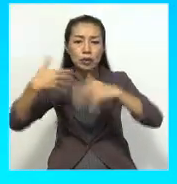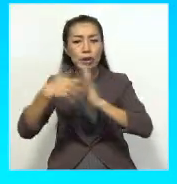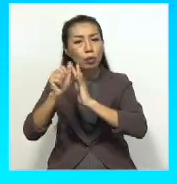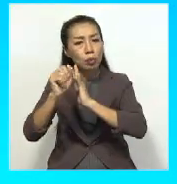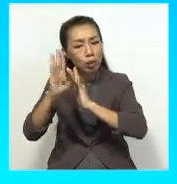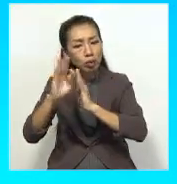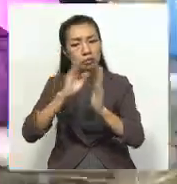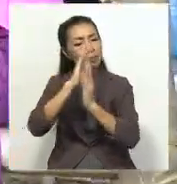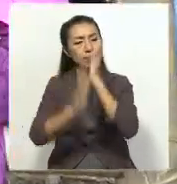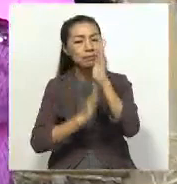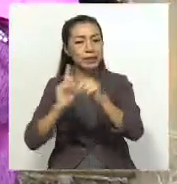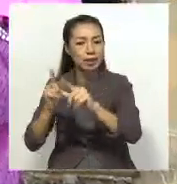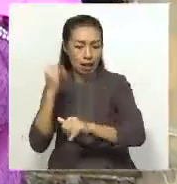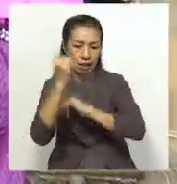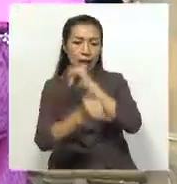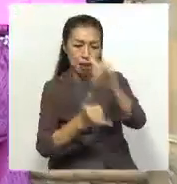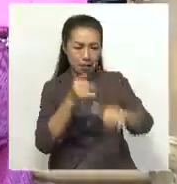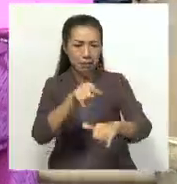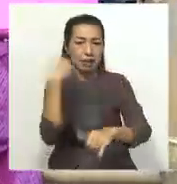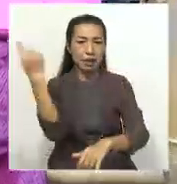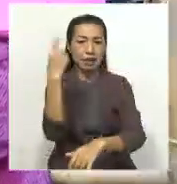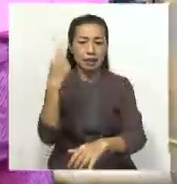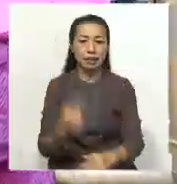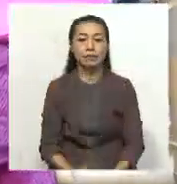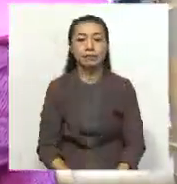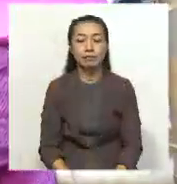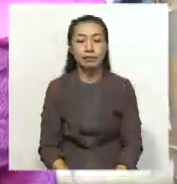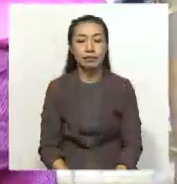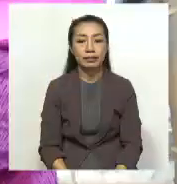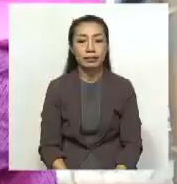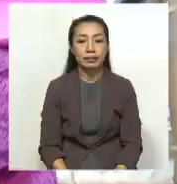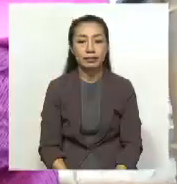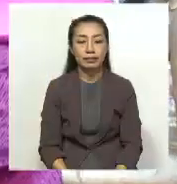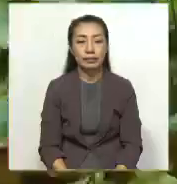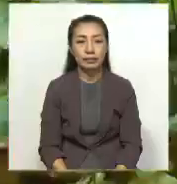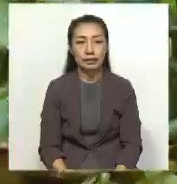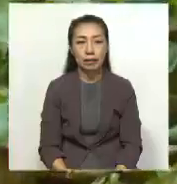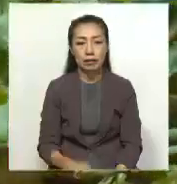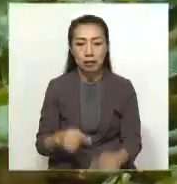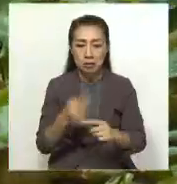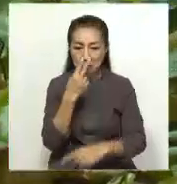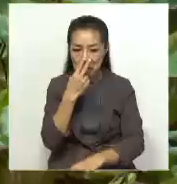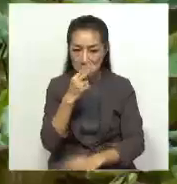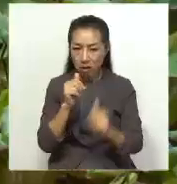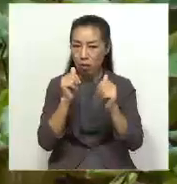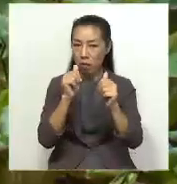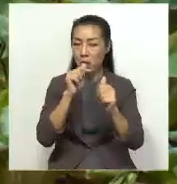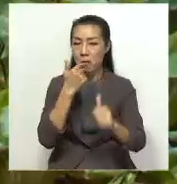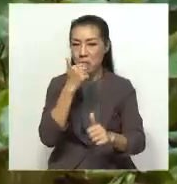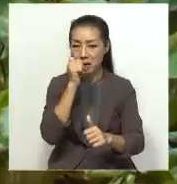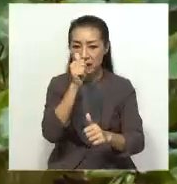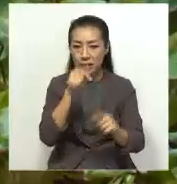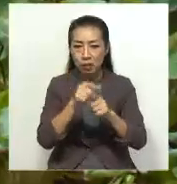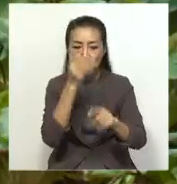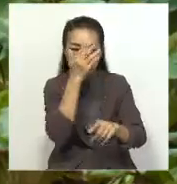ดอื่นๆมาเที่ยวชมบึงบัวบ้านท่าลาดแห่งนี้ด้วยและอีกอย่างที่ต้องบอกว่าเด็ดไม่แพ้